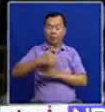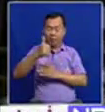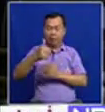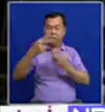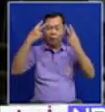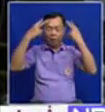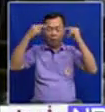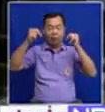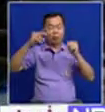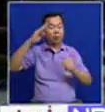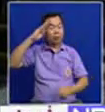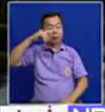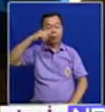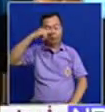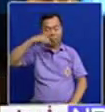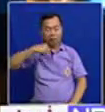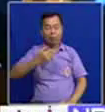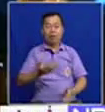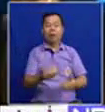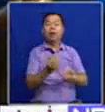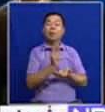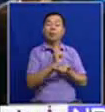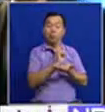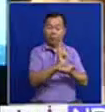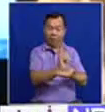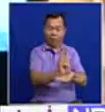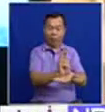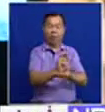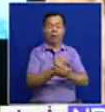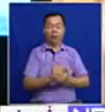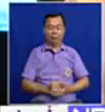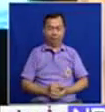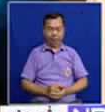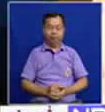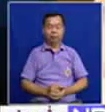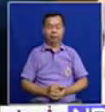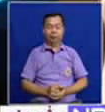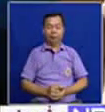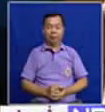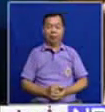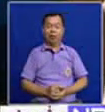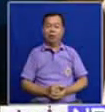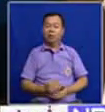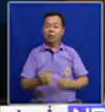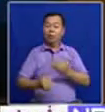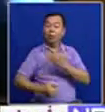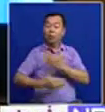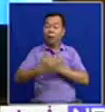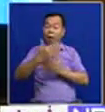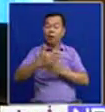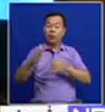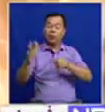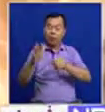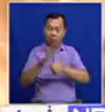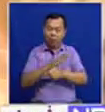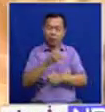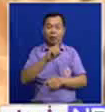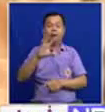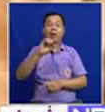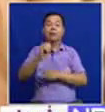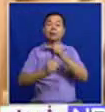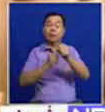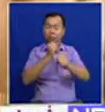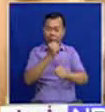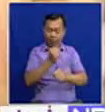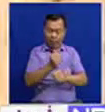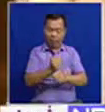มนตรีไทยได้เข้ารับรางวัล ITU Global Sustainable Development Award ในโอกาสฉลองครบรอบ150ปีสห